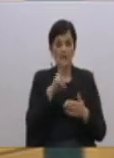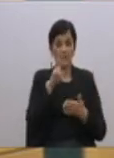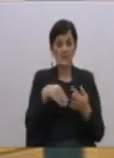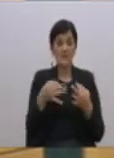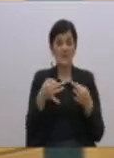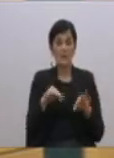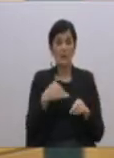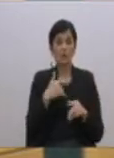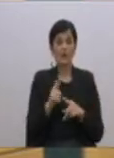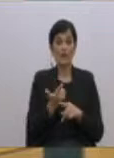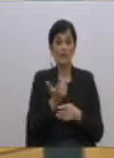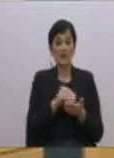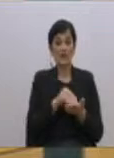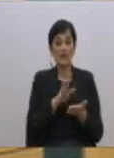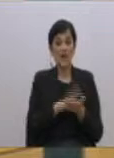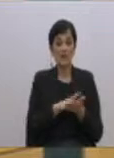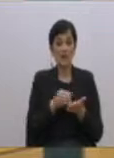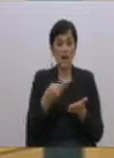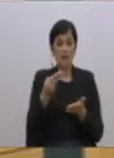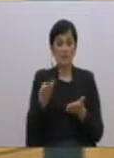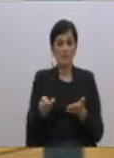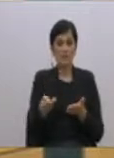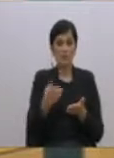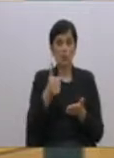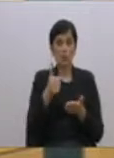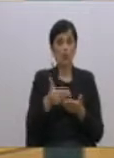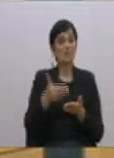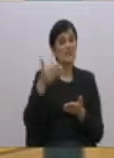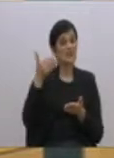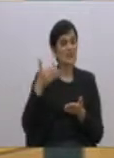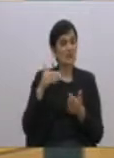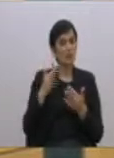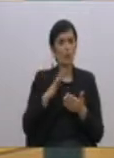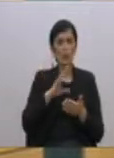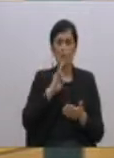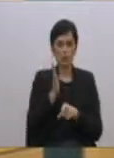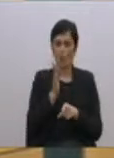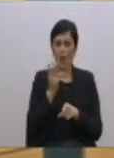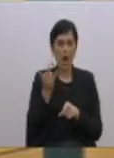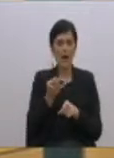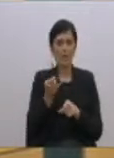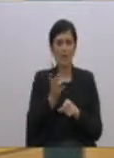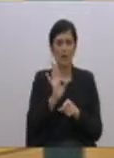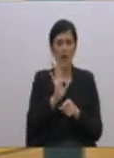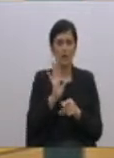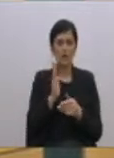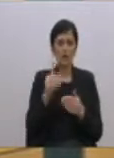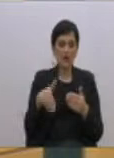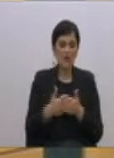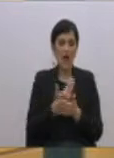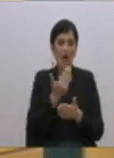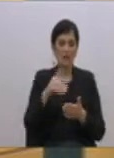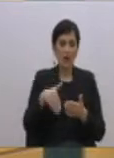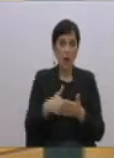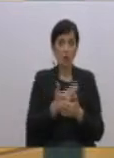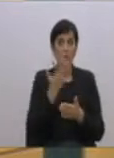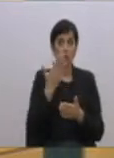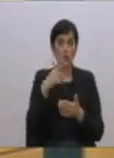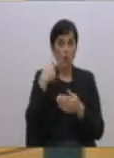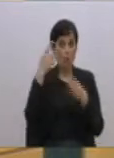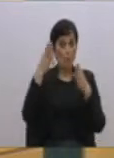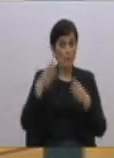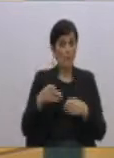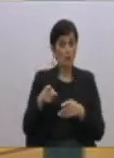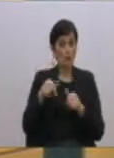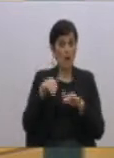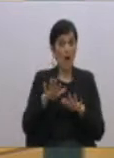უკვე ხელახალ რეგისტრაციის ფარგლებში გავცემთ, როგორც წინა შემთხვევაში იქნება უვადო და მას აღარება განახლება. თუ რა თქმა უნდა, პიროვნება მარ გადაწყვიტა